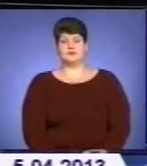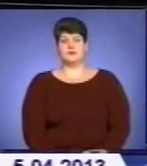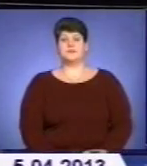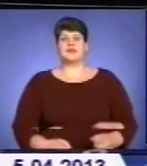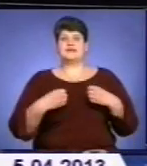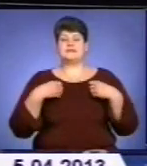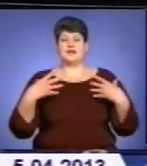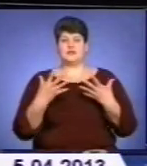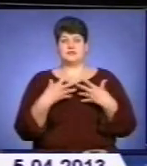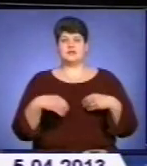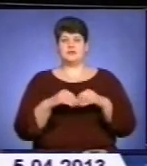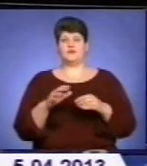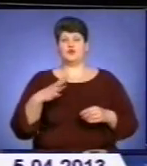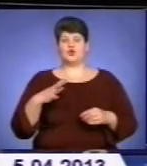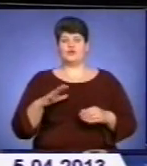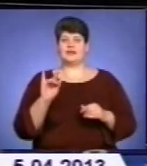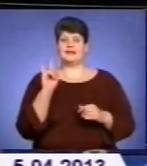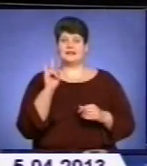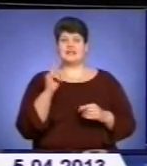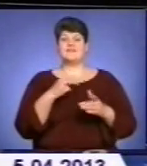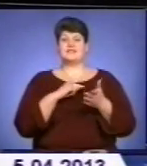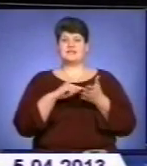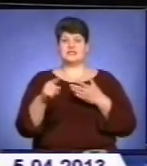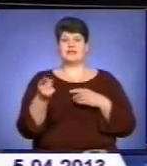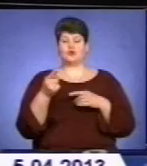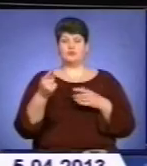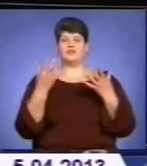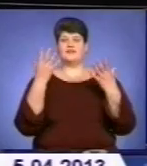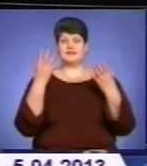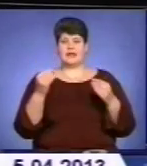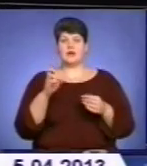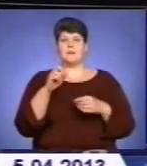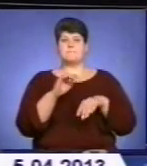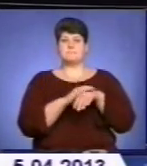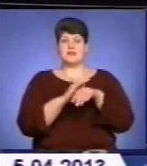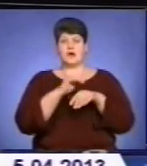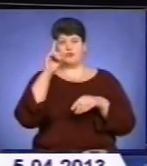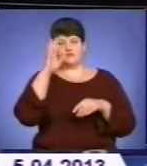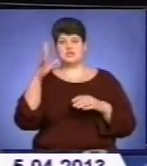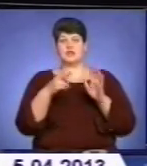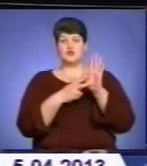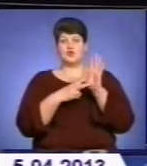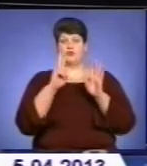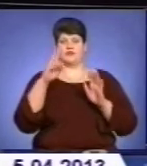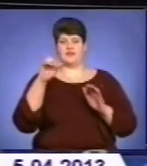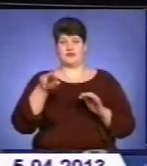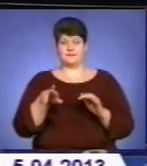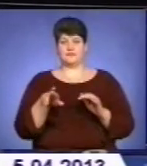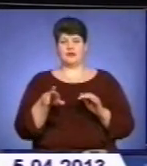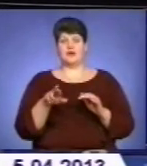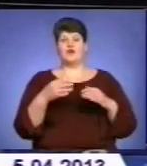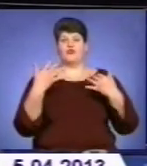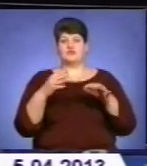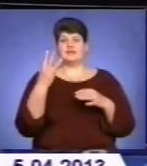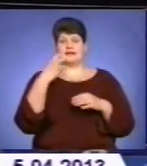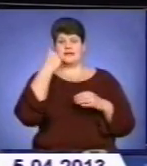Свято сім'ї в очікуванні дитини відзначає Тернопіль у День християнського благовіщення у неділю 7 квітня. Уже третій рік